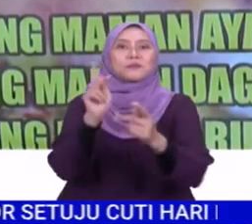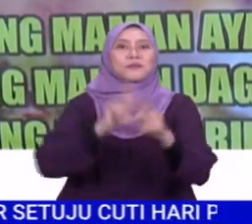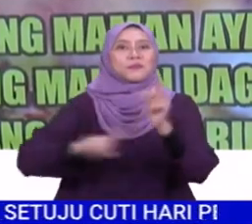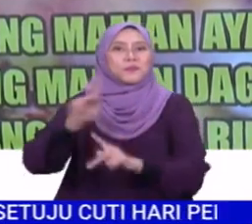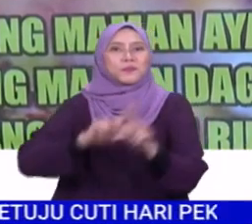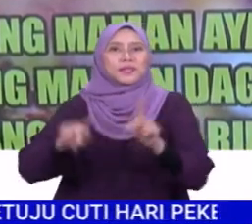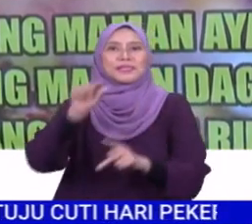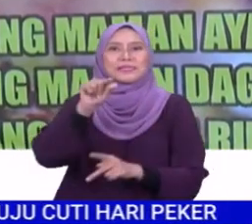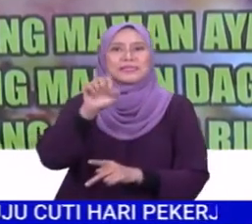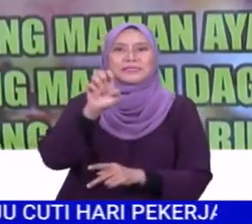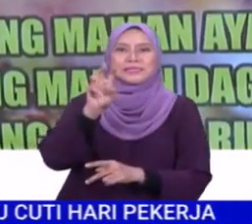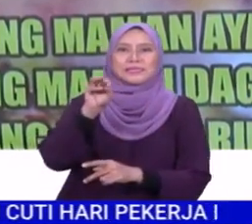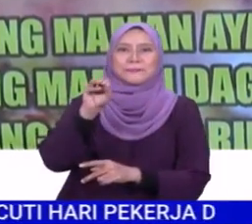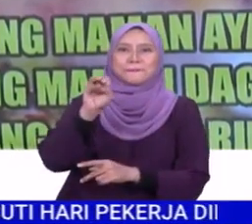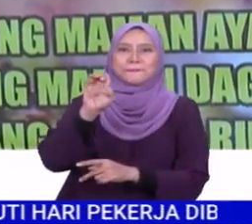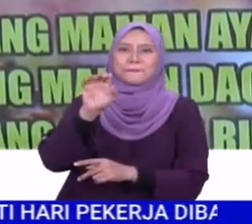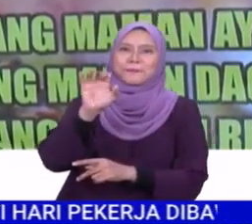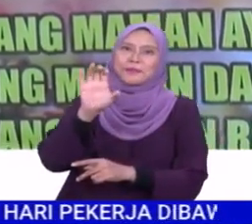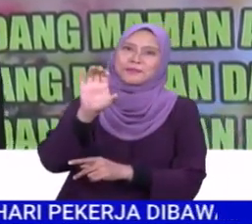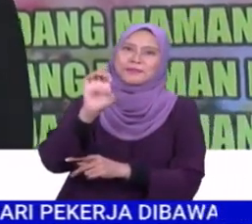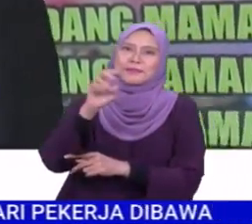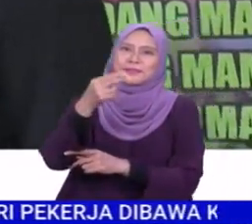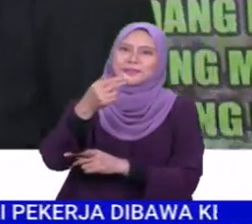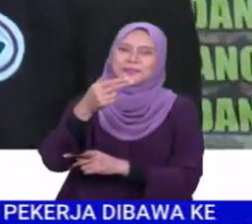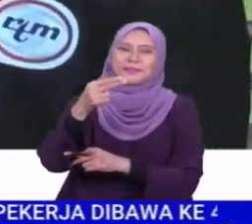di Gemencih, Negeri Sembilan.